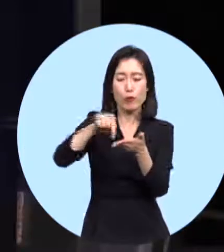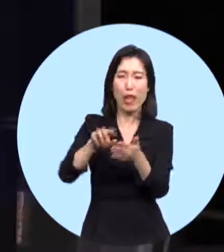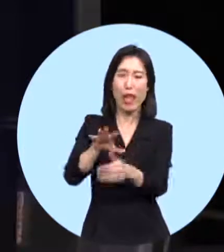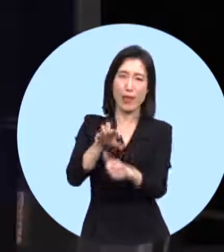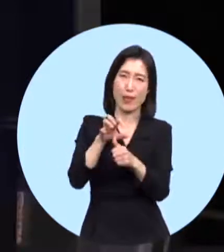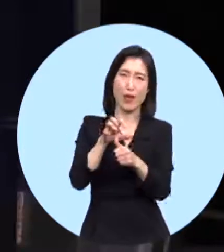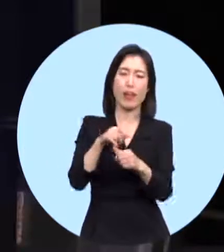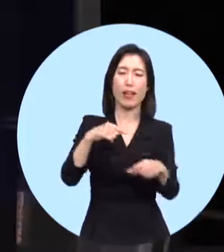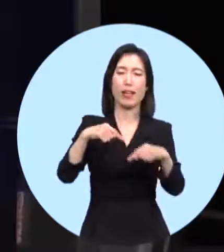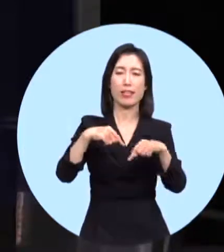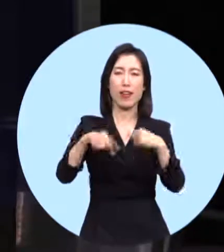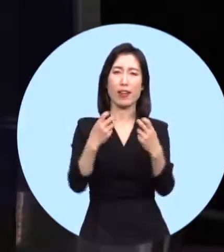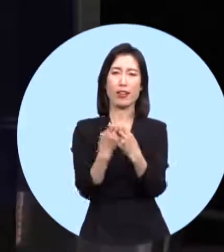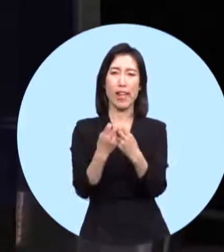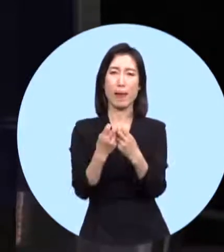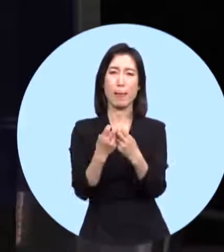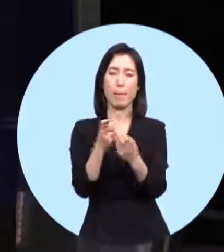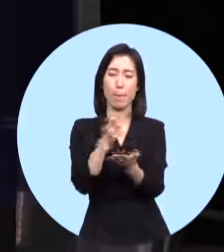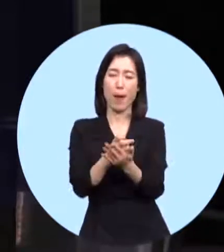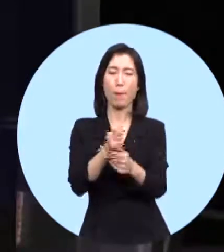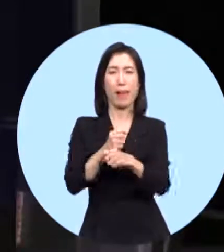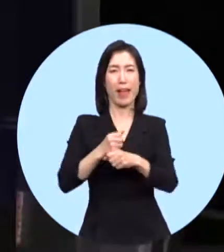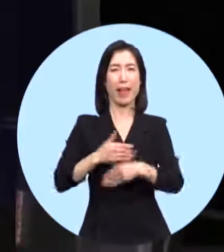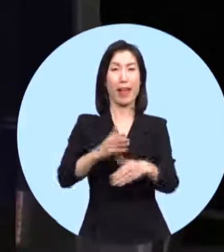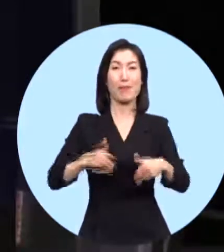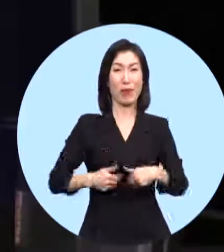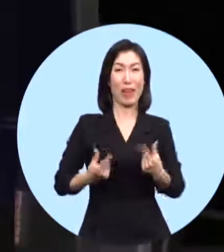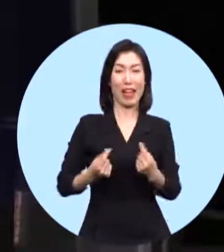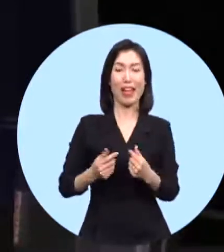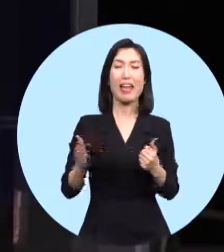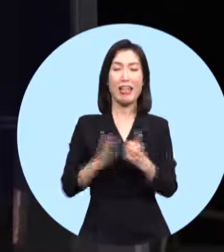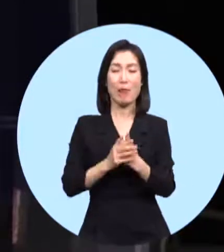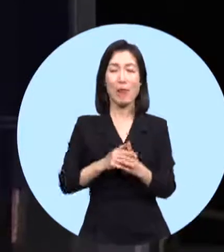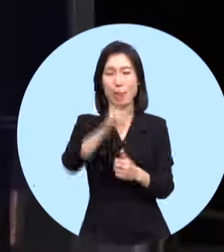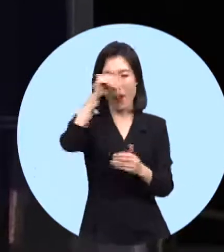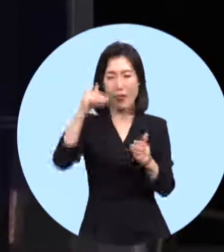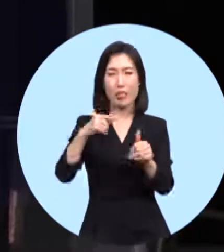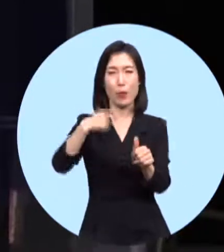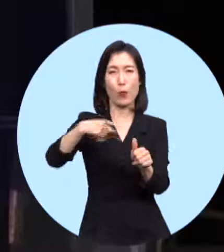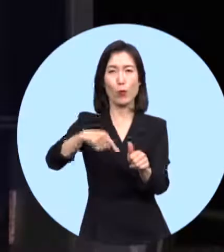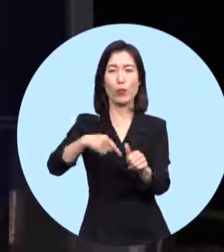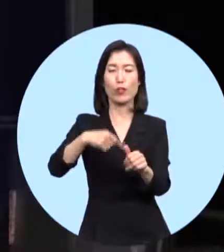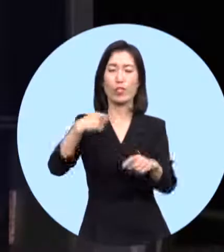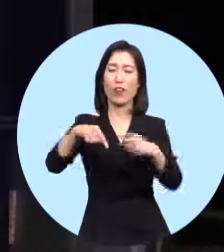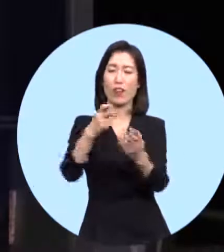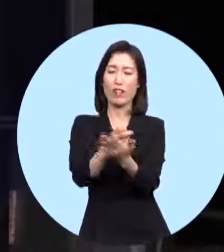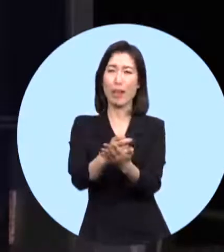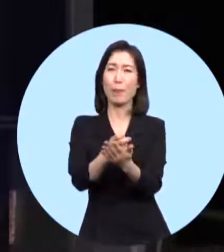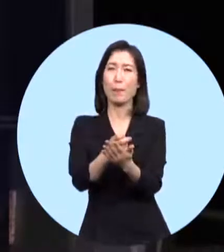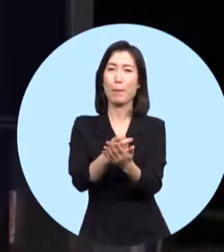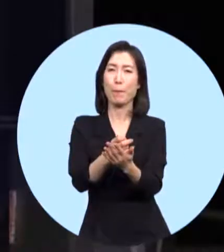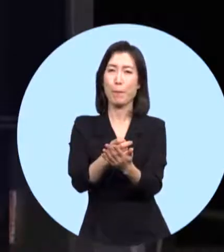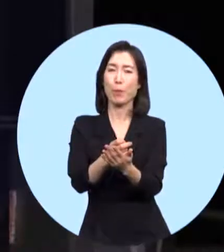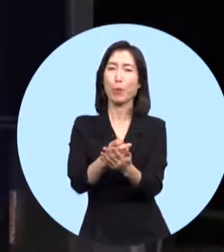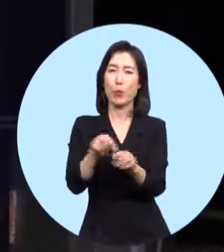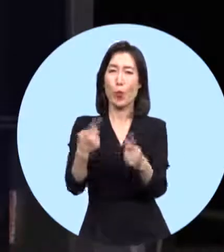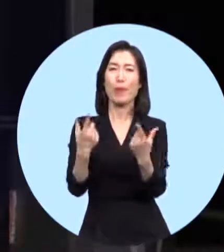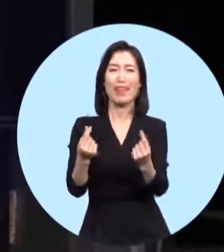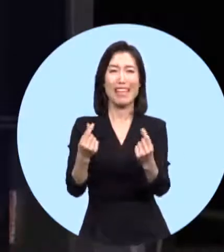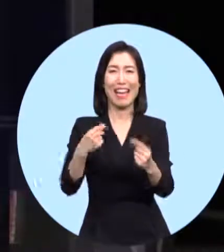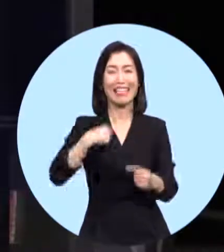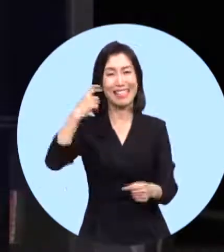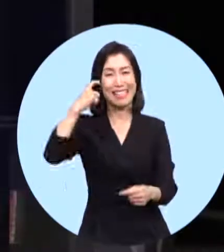가운데 다양한 정책 방안들을 모색해야 되지 않을까. 여기에서 평생교육 정책도 예외가 될 수는